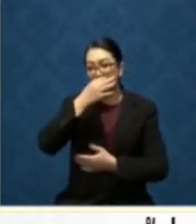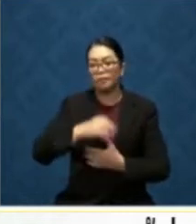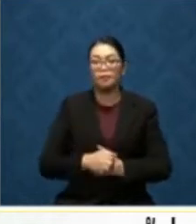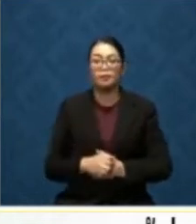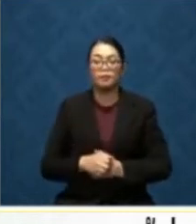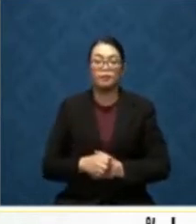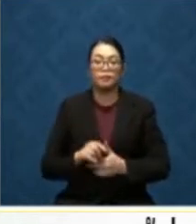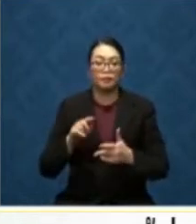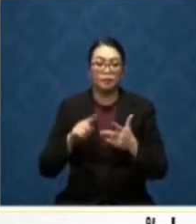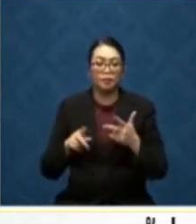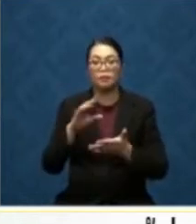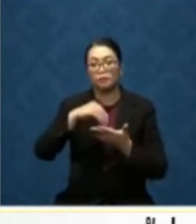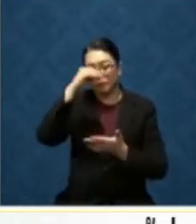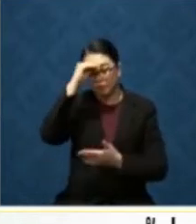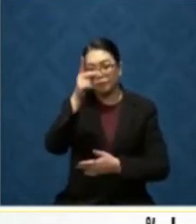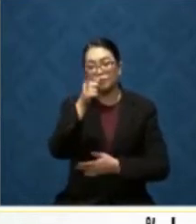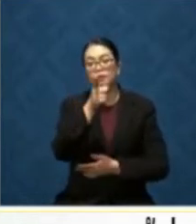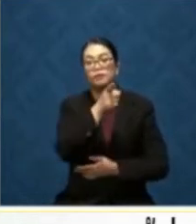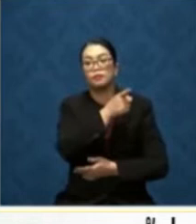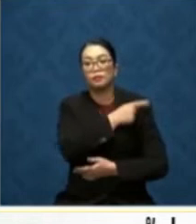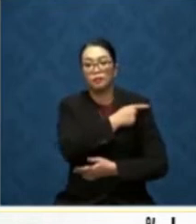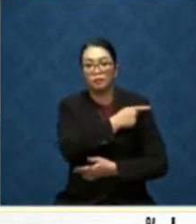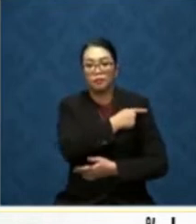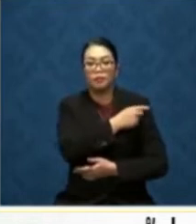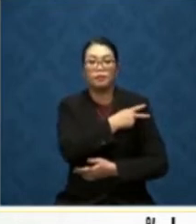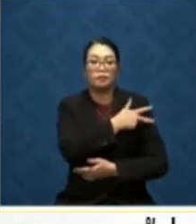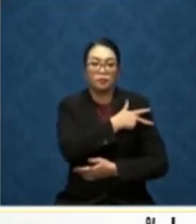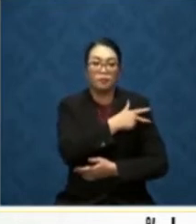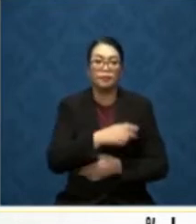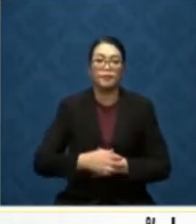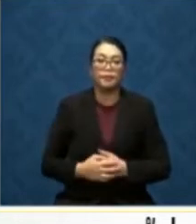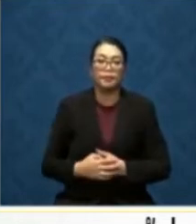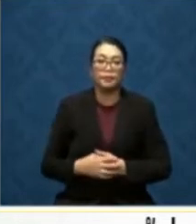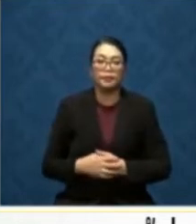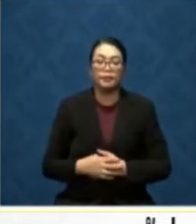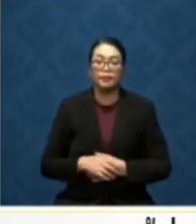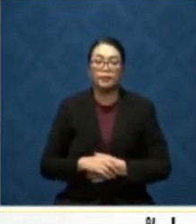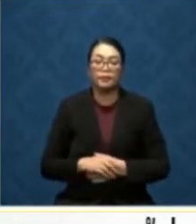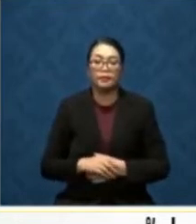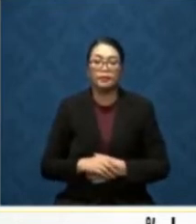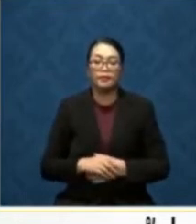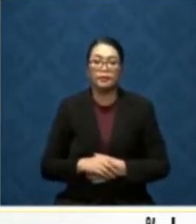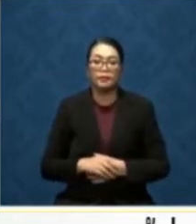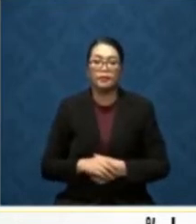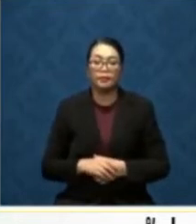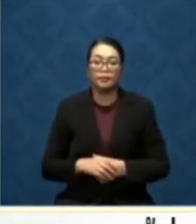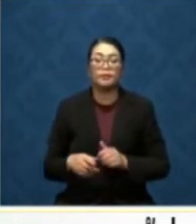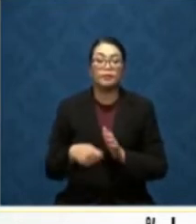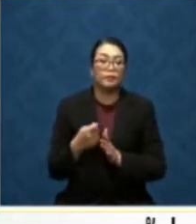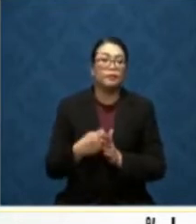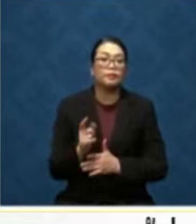กษาและต่ำสุดคือในระดับอรมธิกษานจะจกาเรีนอย่างตไปตรมา